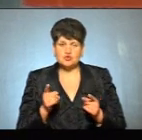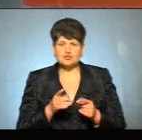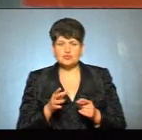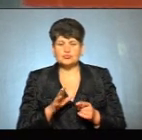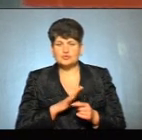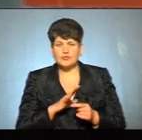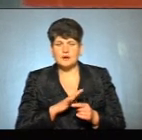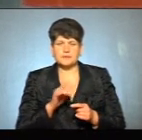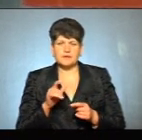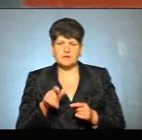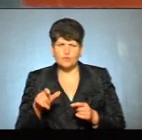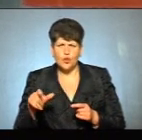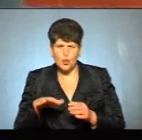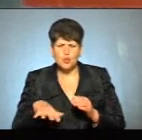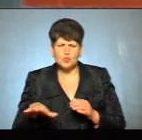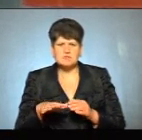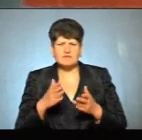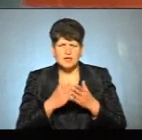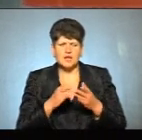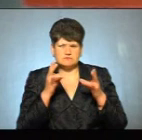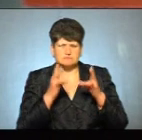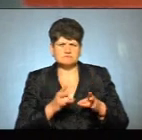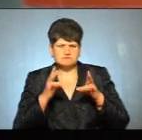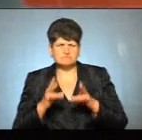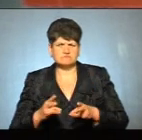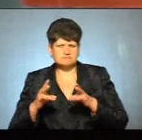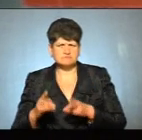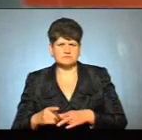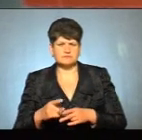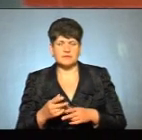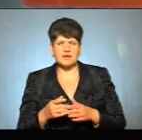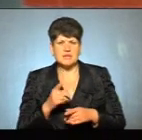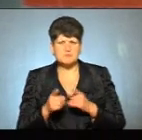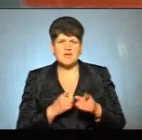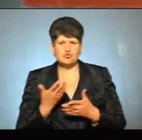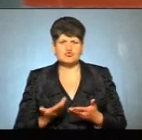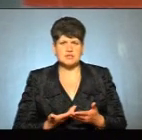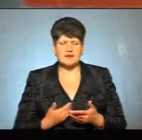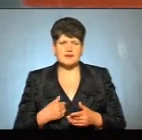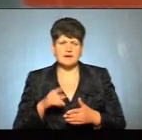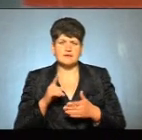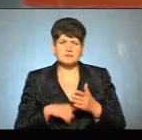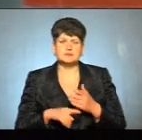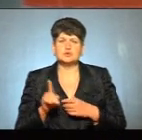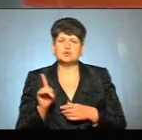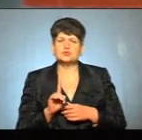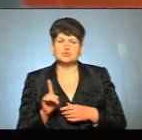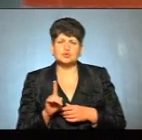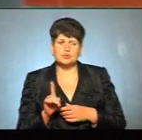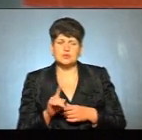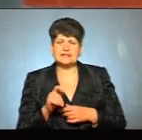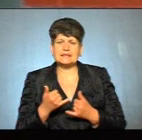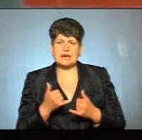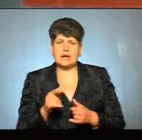часу людство переживає такі катастрофи, які, напевно, таким способом змінюють життя. Я впевнений, що для